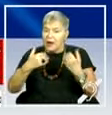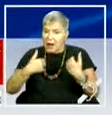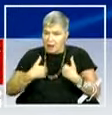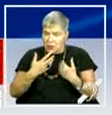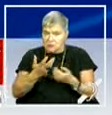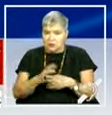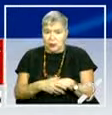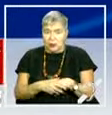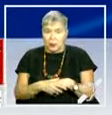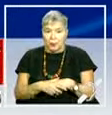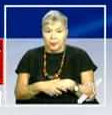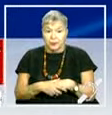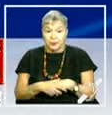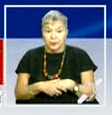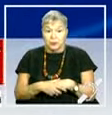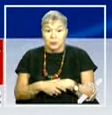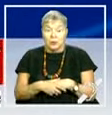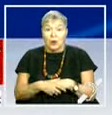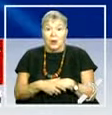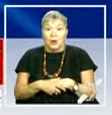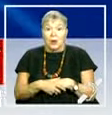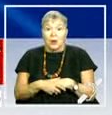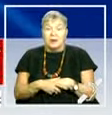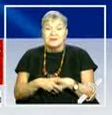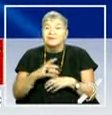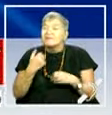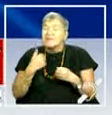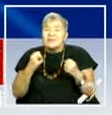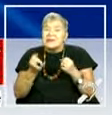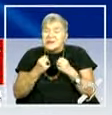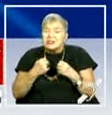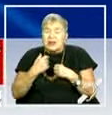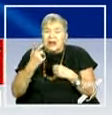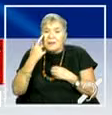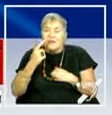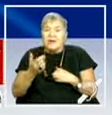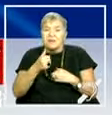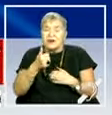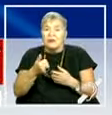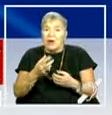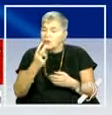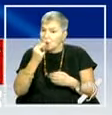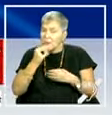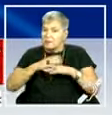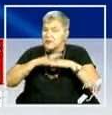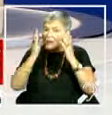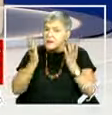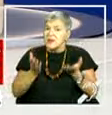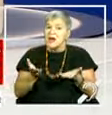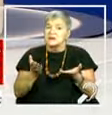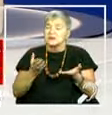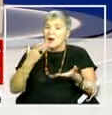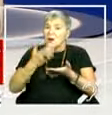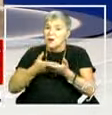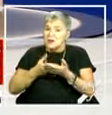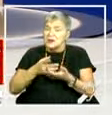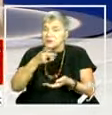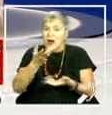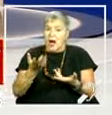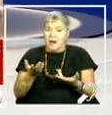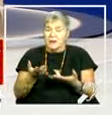te-am găsit. Hai să încercăm să deslușim, vorbim încă de dimineață despre acest atac cu